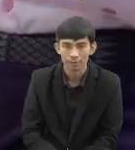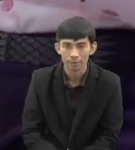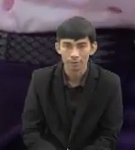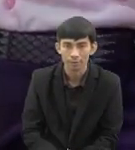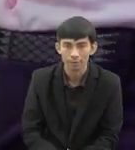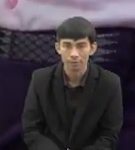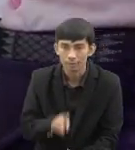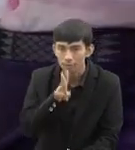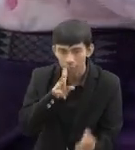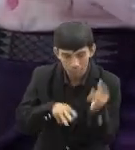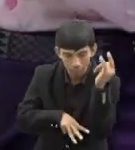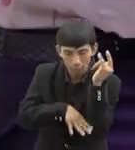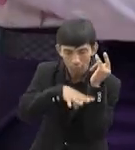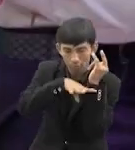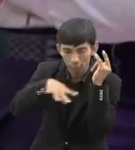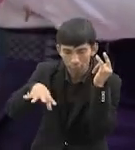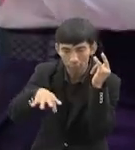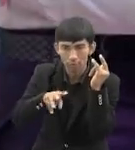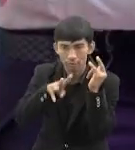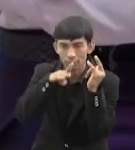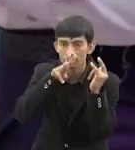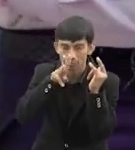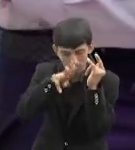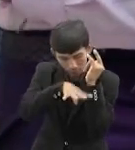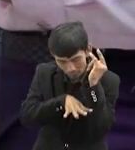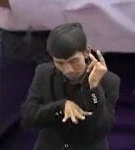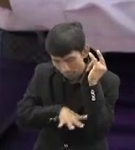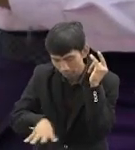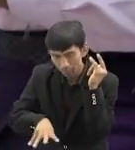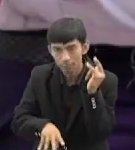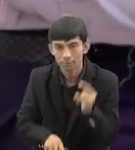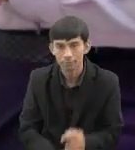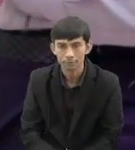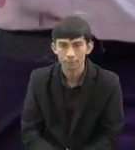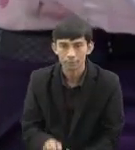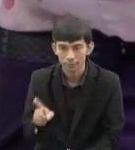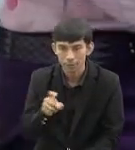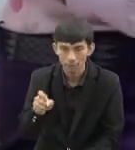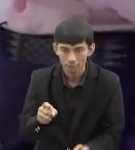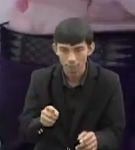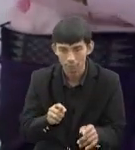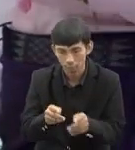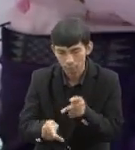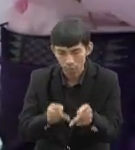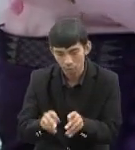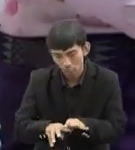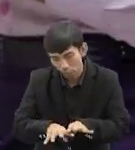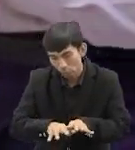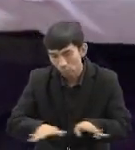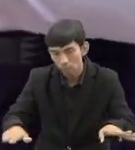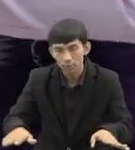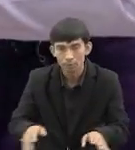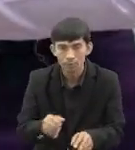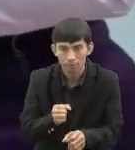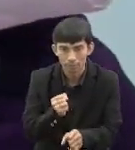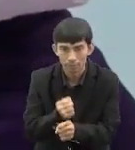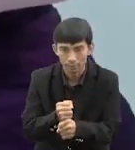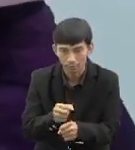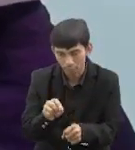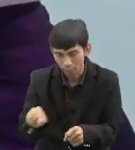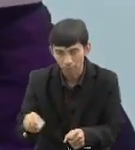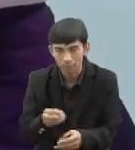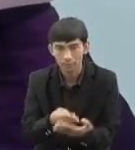đồng làng. Nha tật làng á. Chẳng nơ bê tật xa rõ ta bà chia chân nơ vi là tùm niếm. Đam đồng nam mà vấy khá là. Chà, tiếp